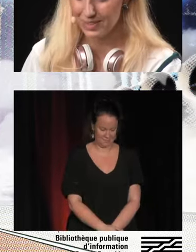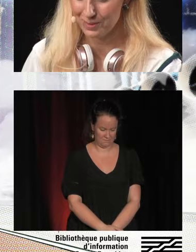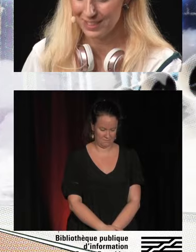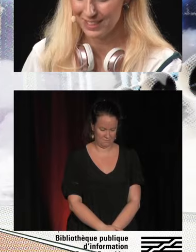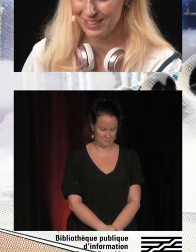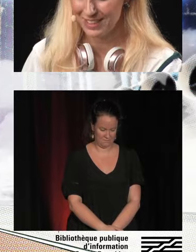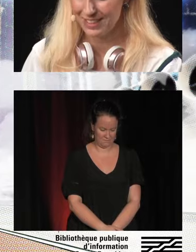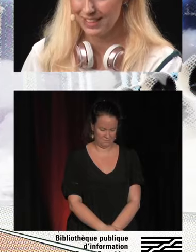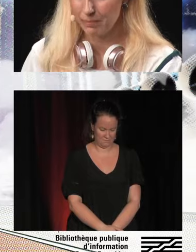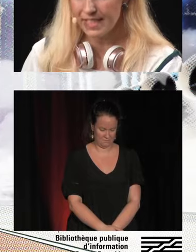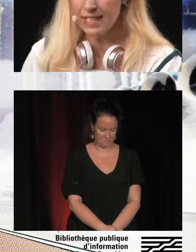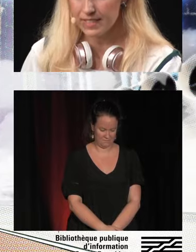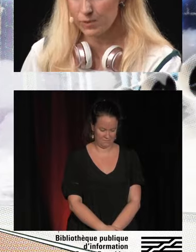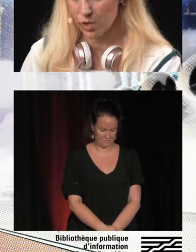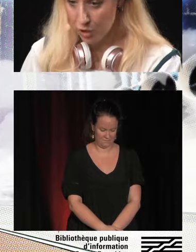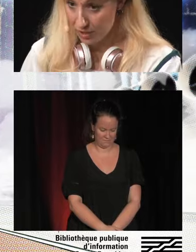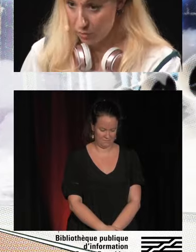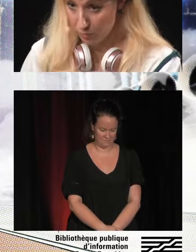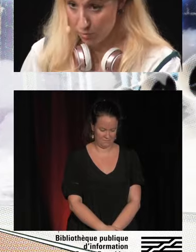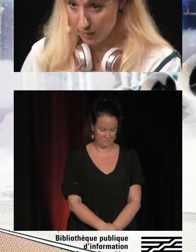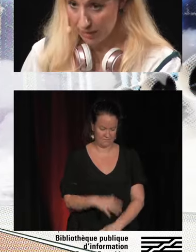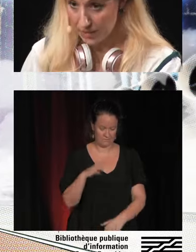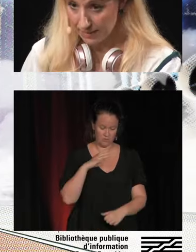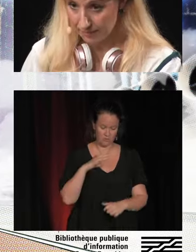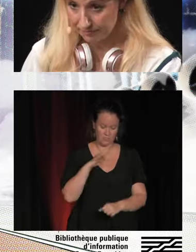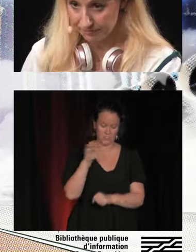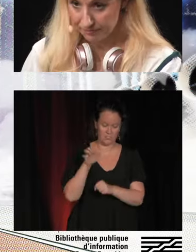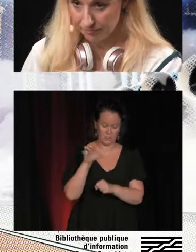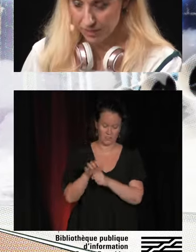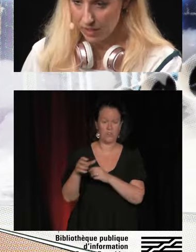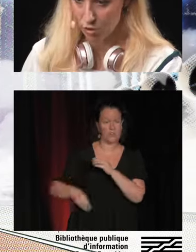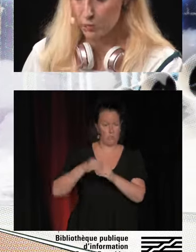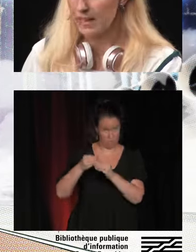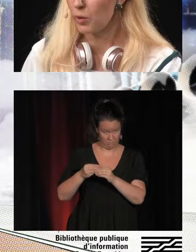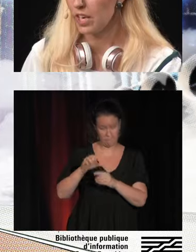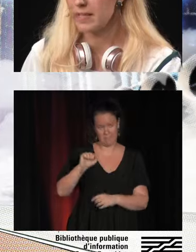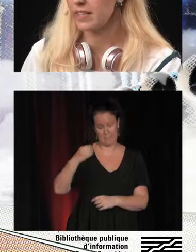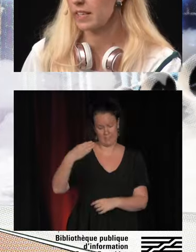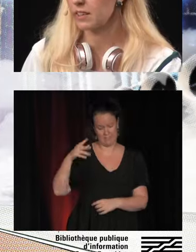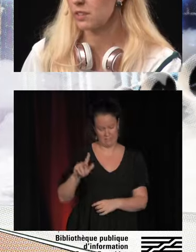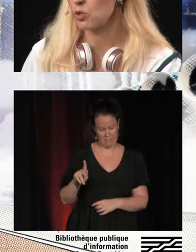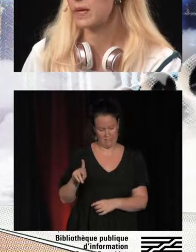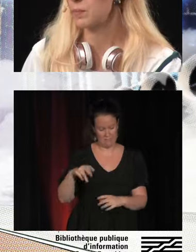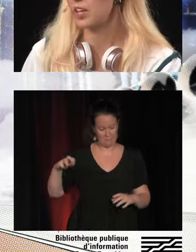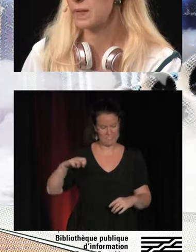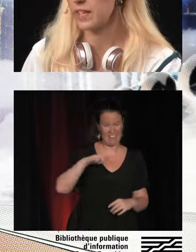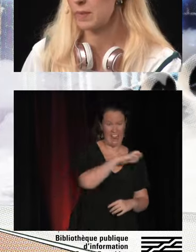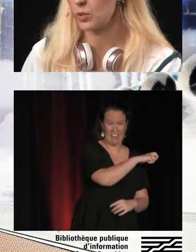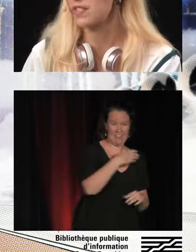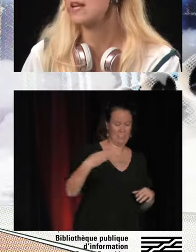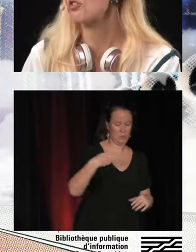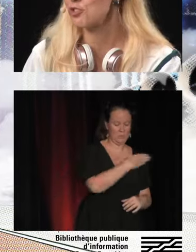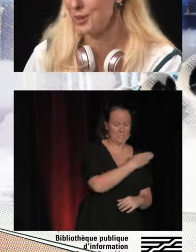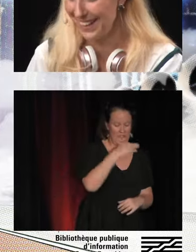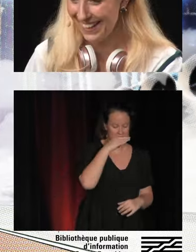Non. C'est... Mais il existe donc un championnat du monde de Super Mario Kart. J'ose pas aller prendre la passerelle là. J'ose pas aller prendre la passerelle